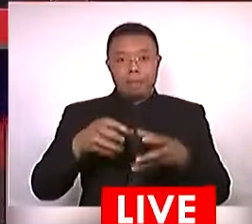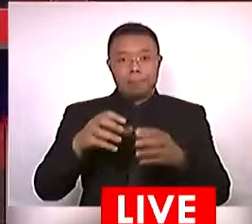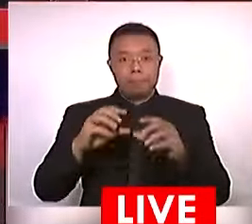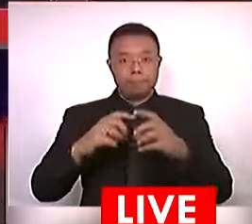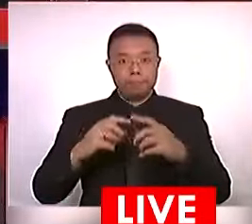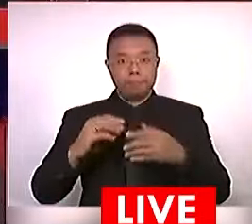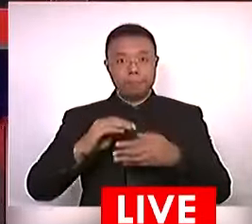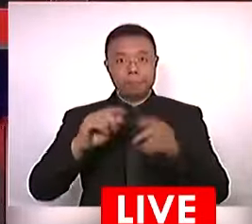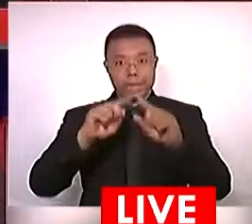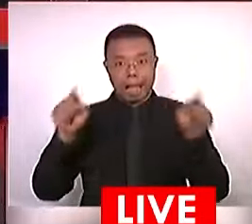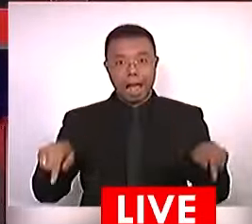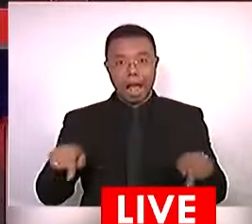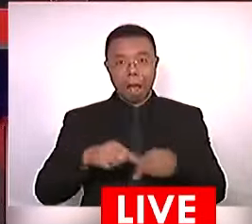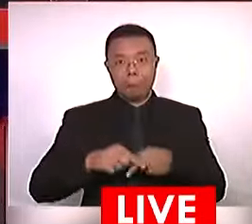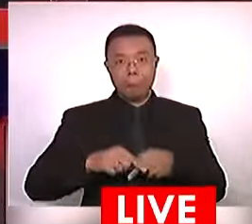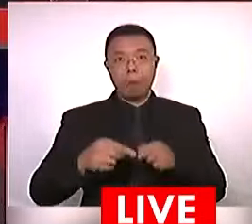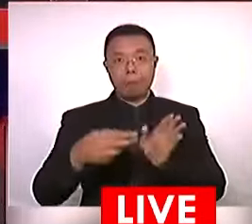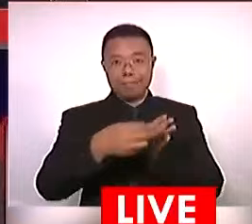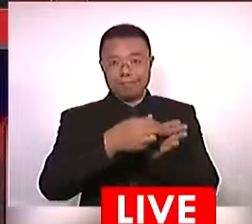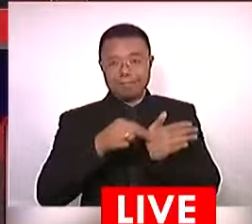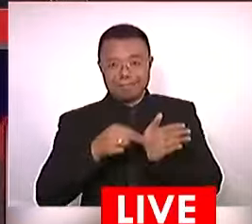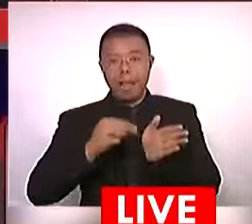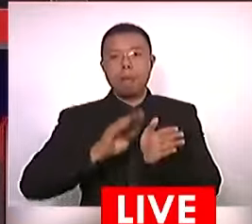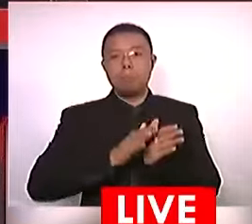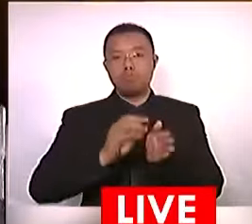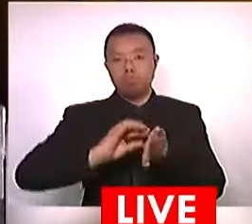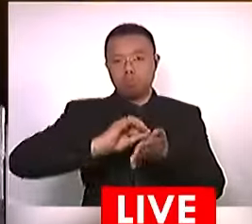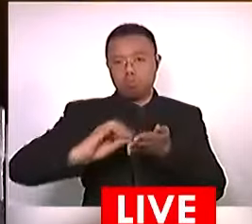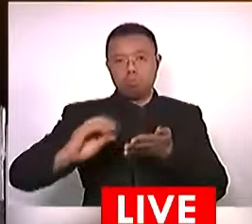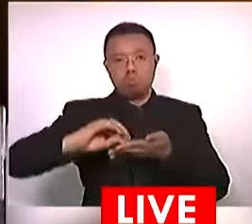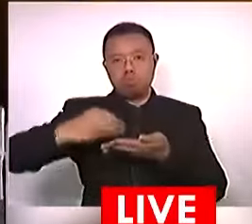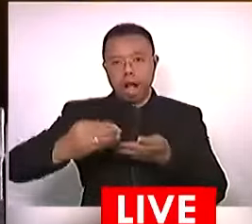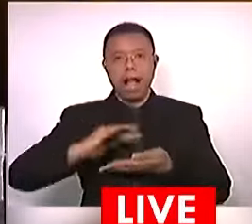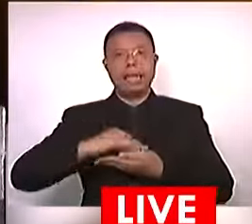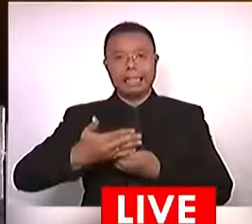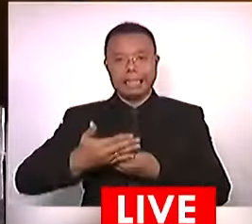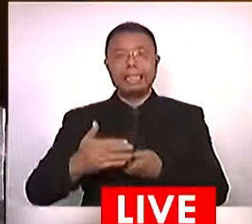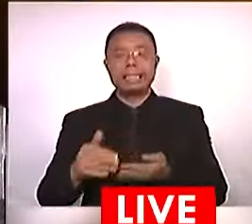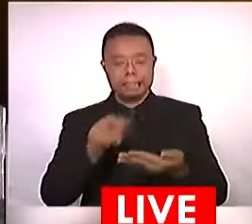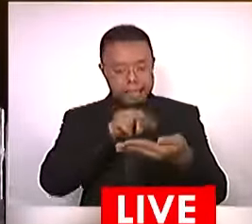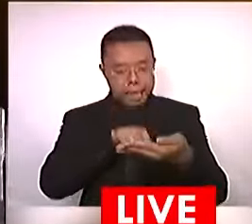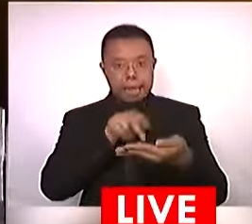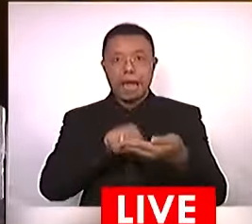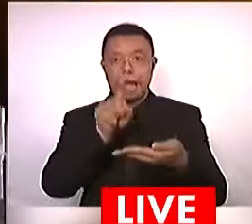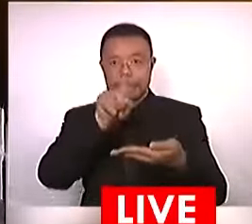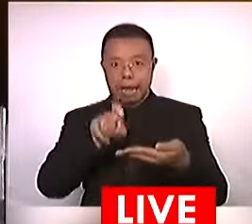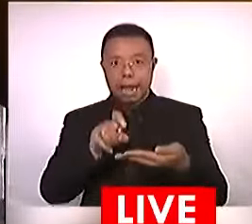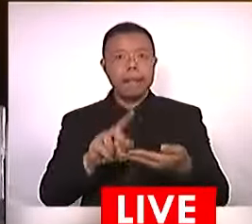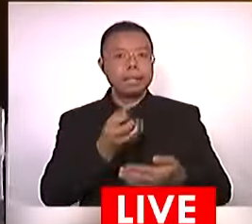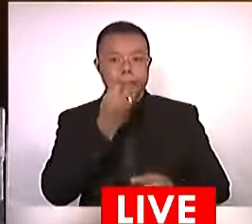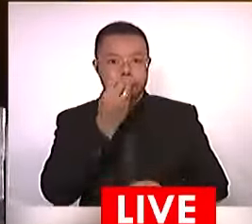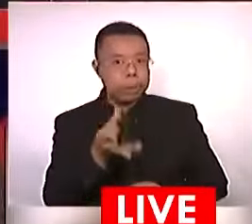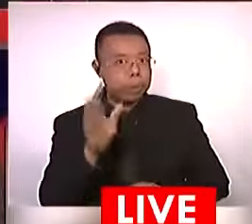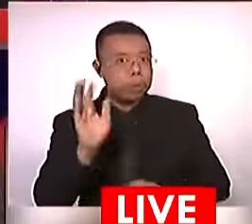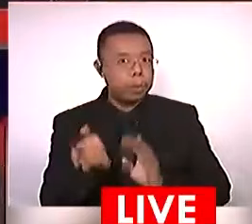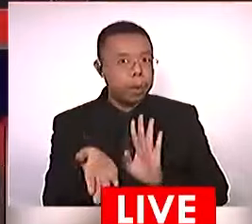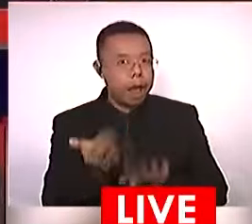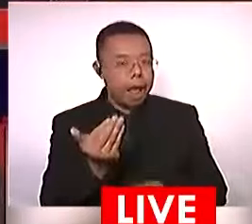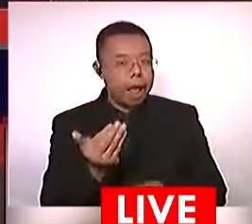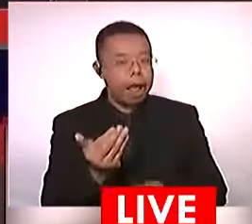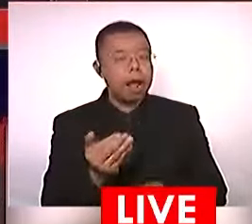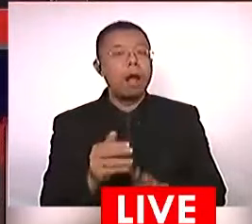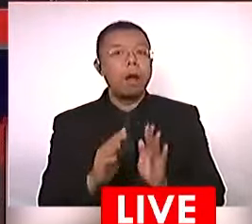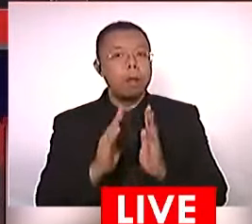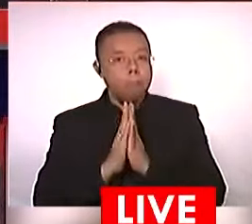amplop pertanyaan sesuai dengan undian dan silakan amplopnya masih tersegel kami Ingatkan Kembali mohon